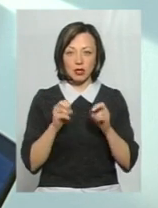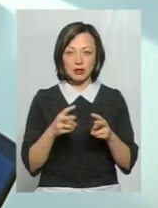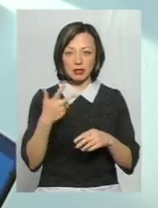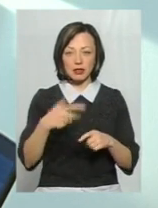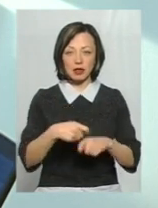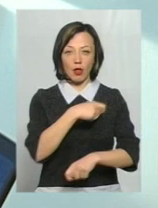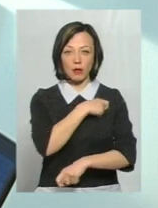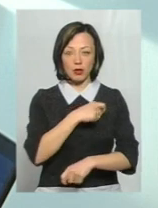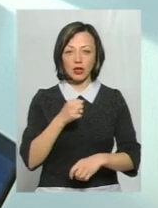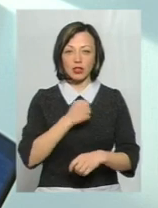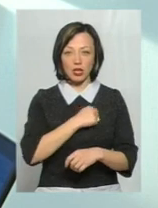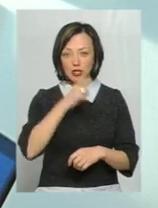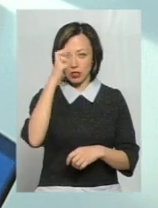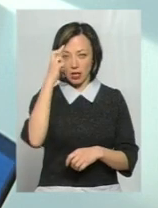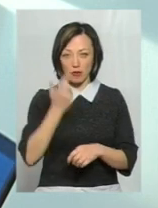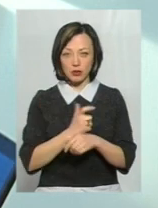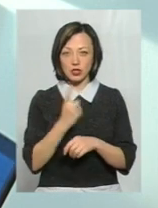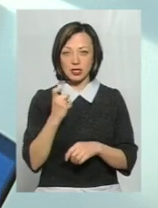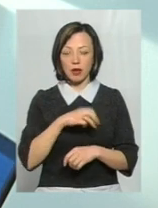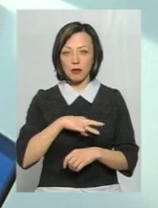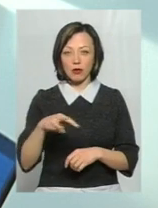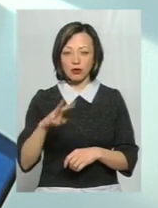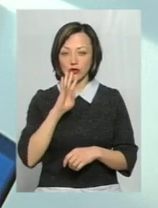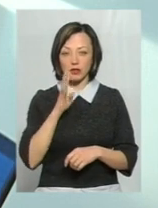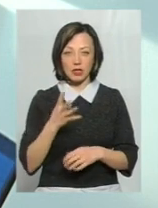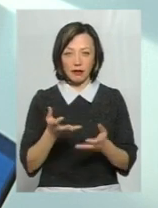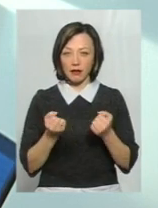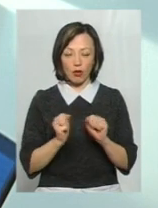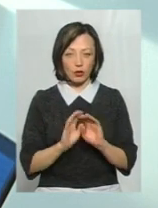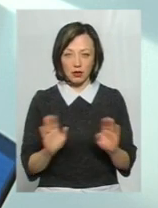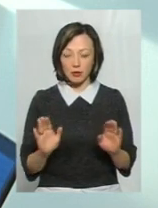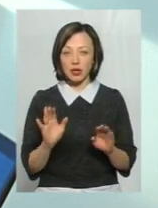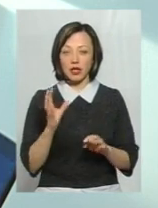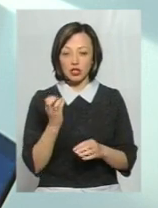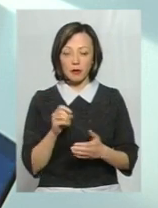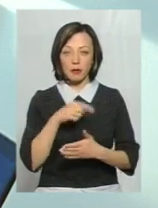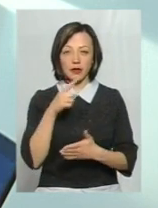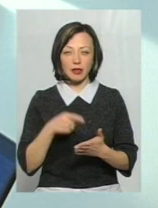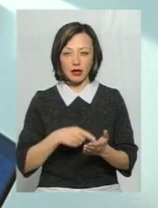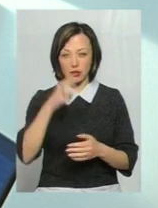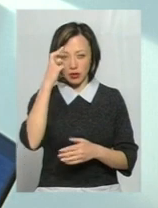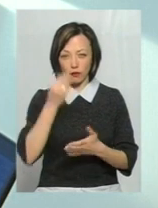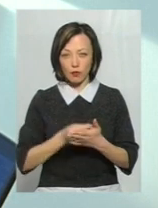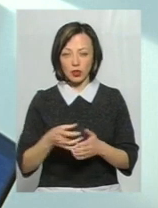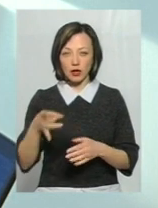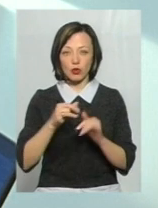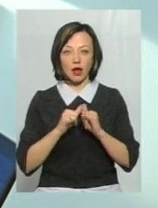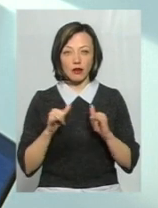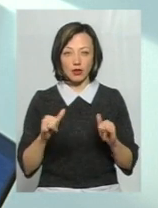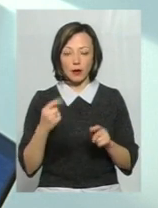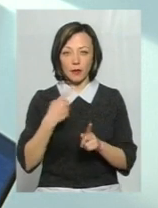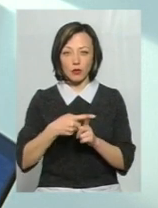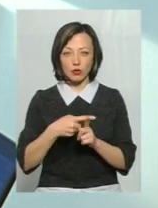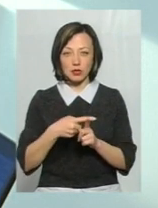30 кілометрів. І, на жаль, від держави більше 100 мільйонів за 4 роки ми не одержали. І ще питання державний фонд регіонального розвитку і